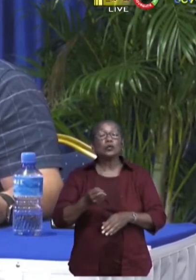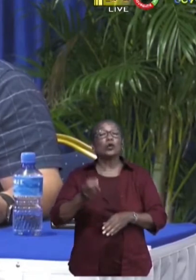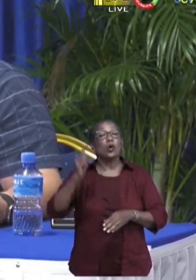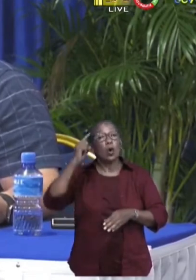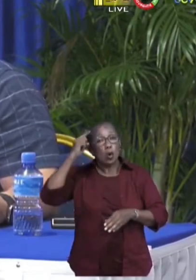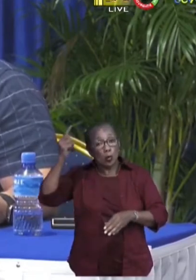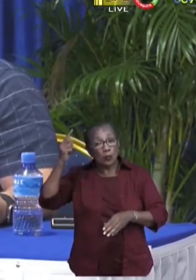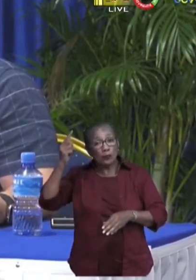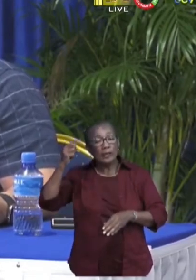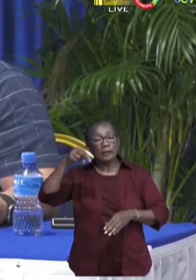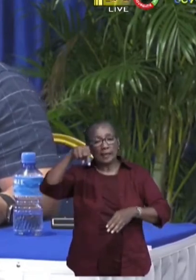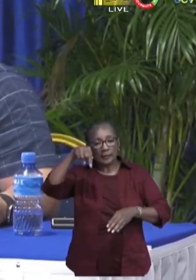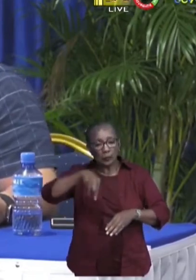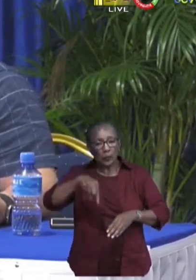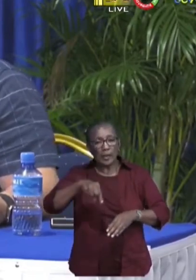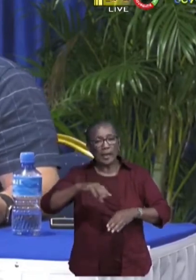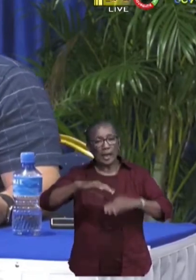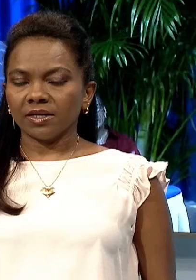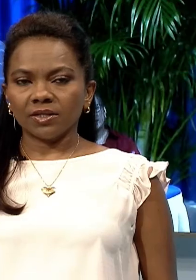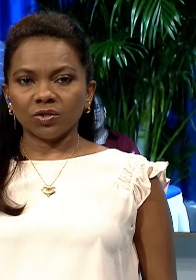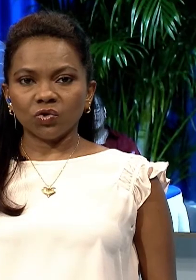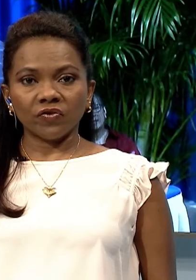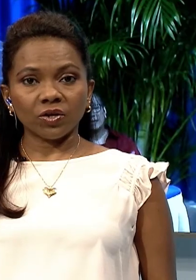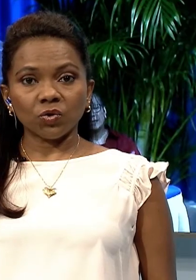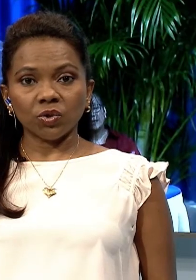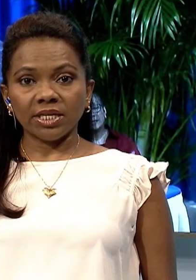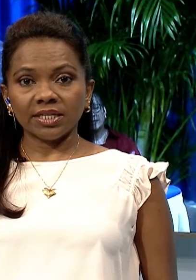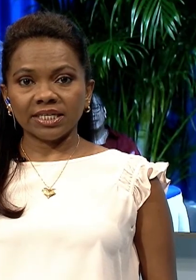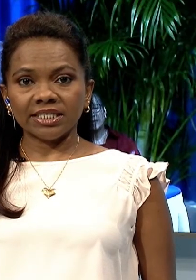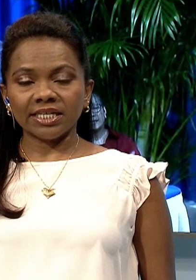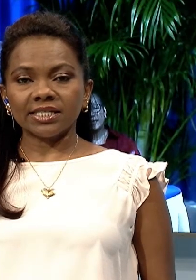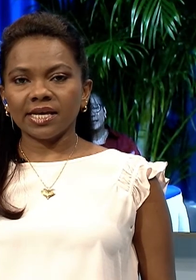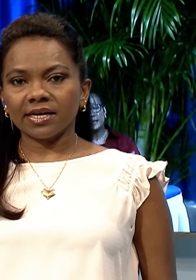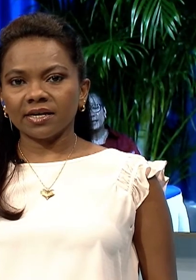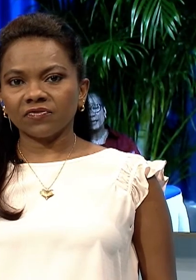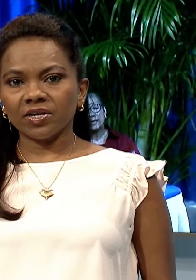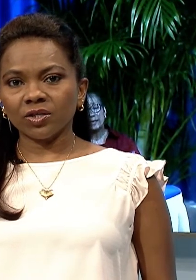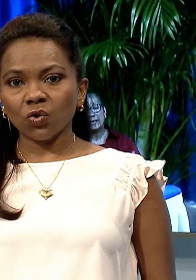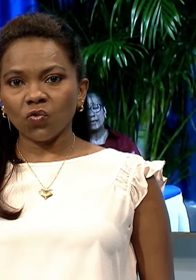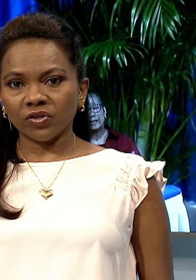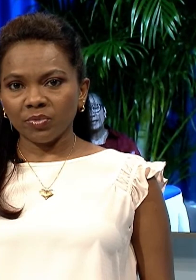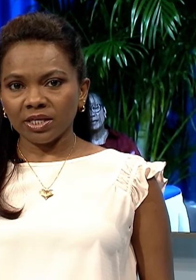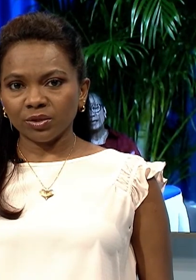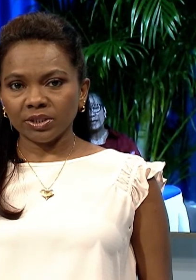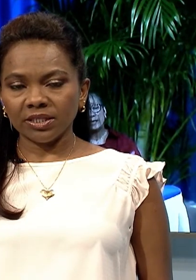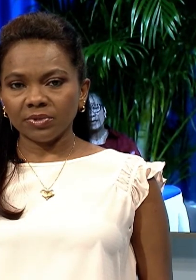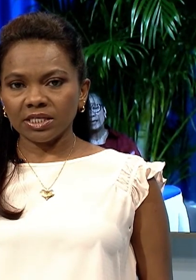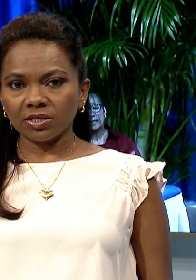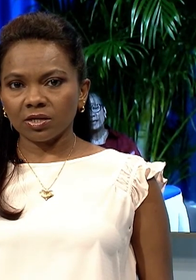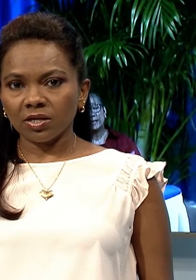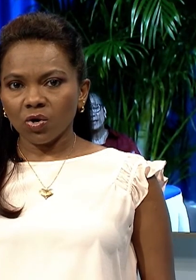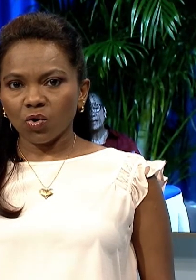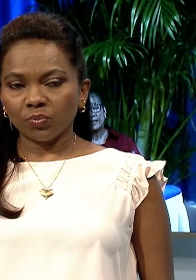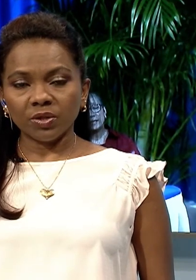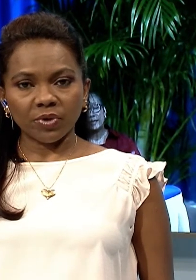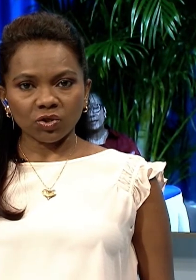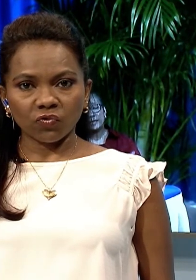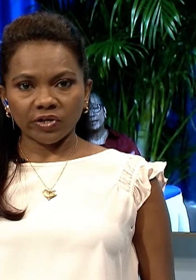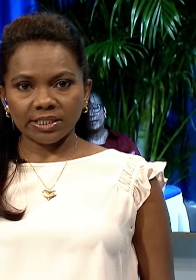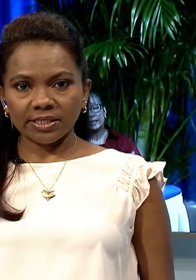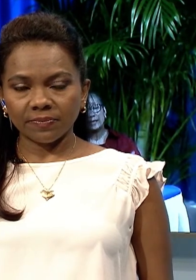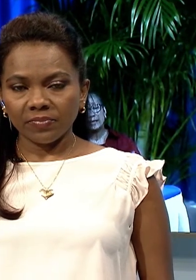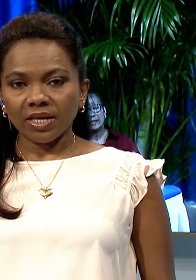zullen zijn om dus dit onder controle te houden. Tot zover kolonel Jerry Slijngaard van het COVID-managementteam gisteren op